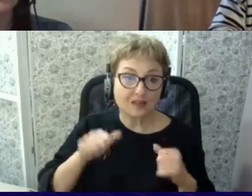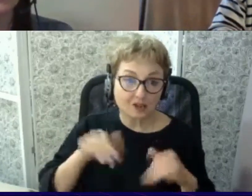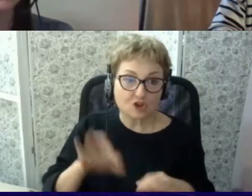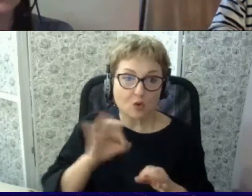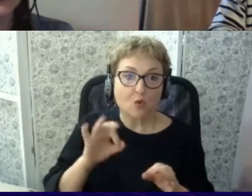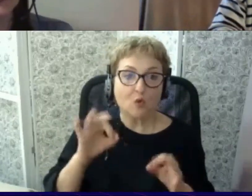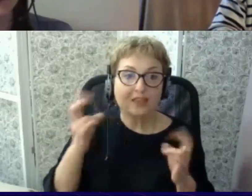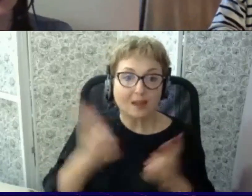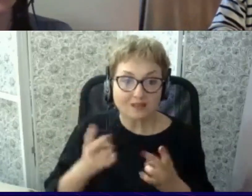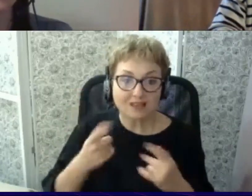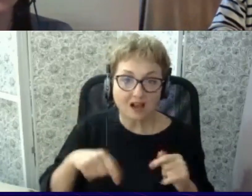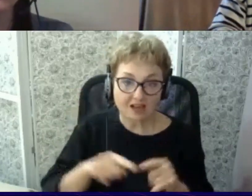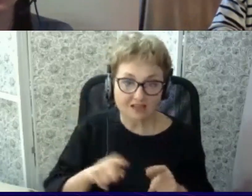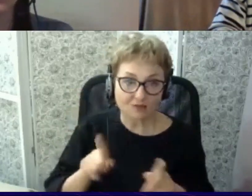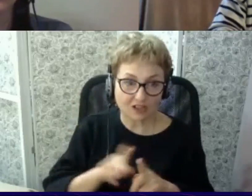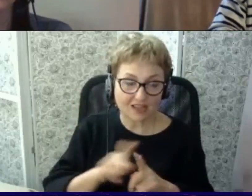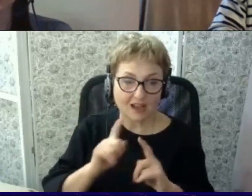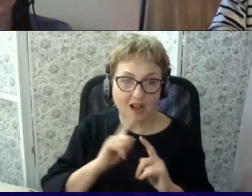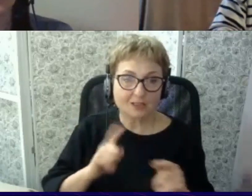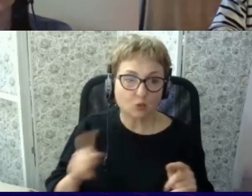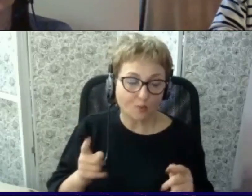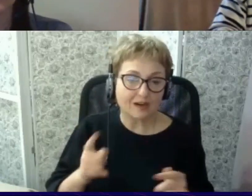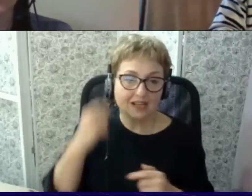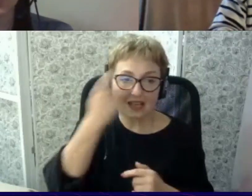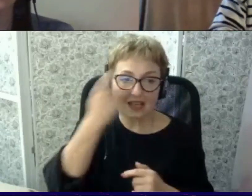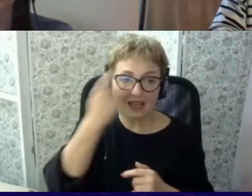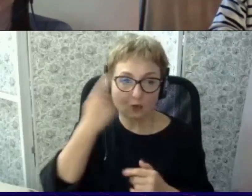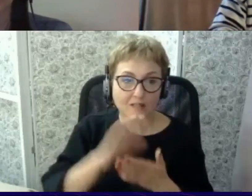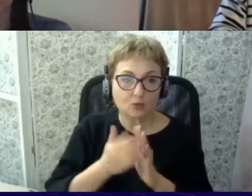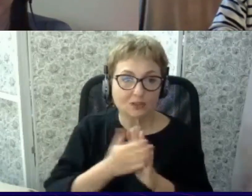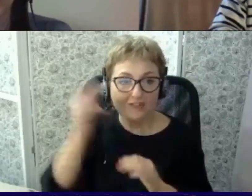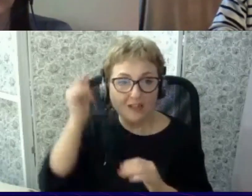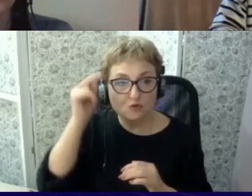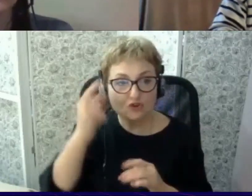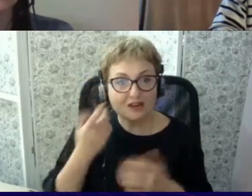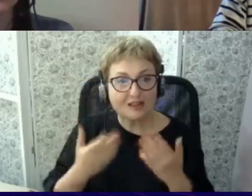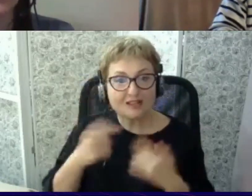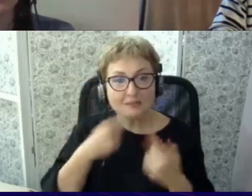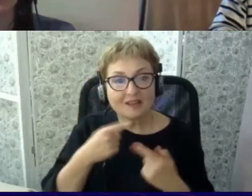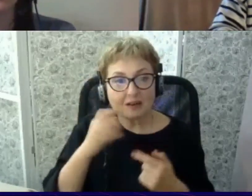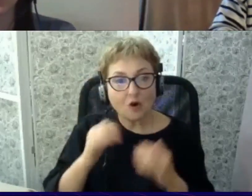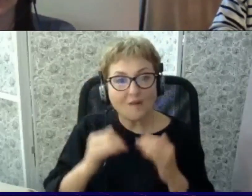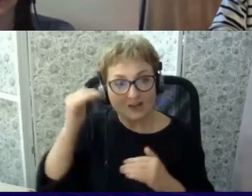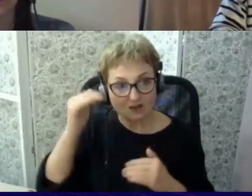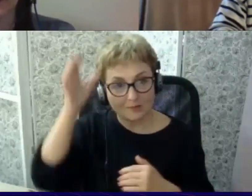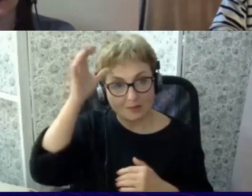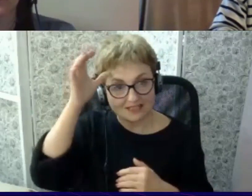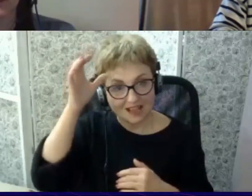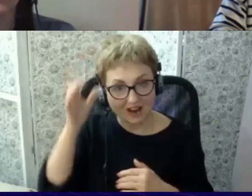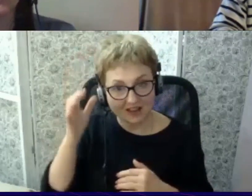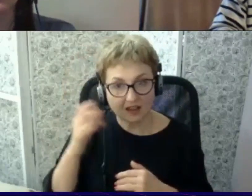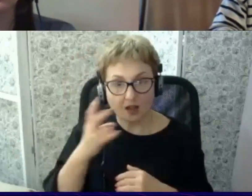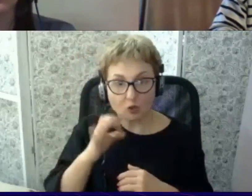о необходимости организации вот таких особых индивидуальных условий обучения. Это если мы говорим о высшем